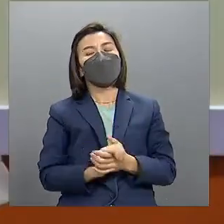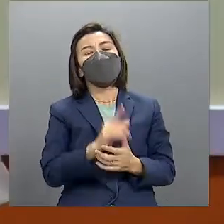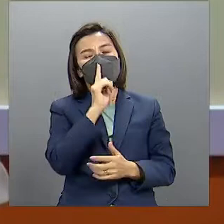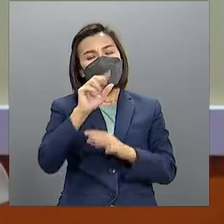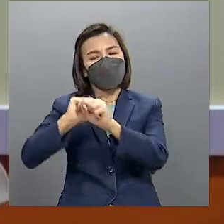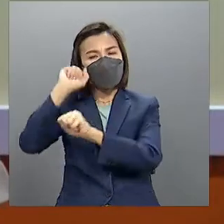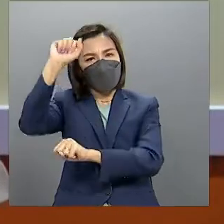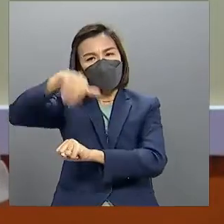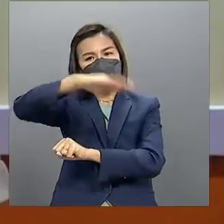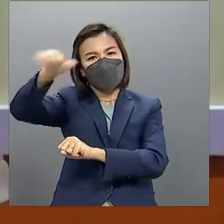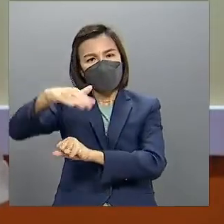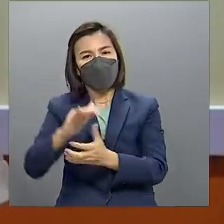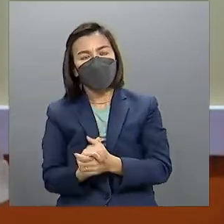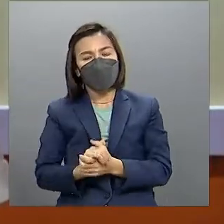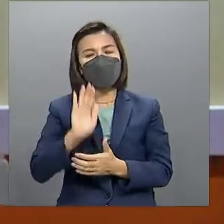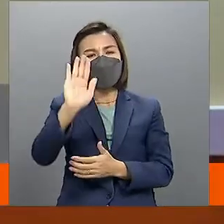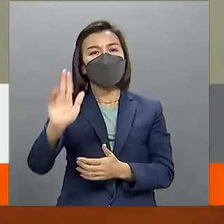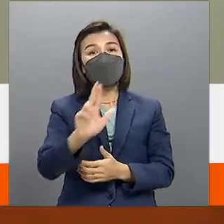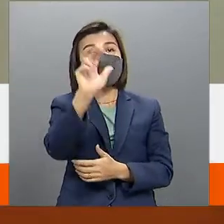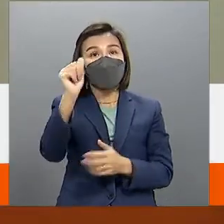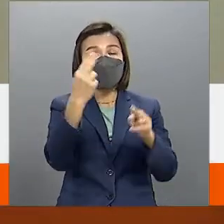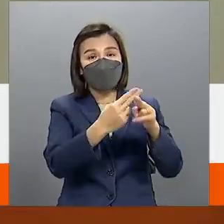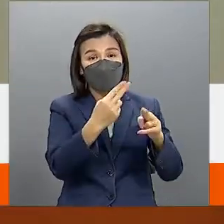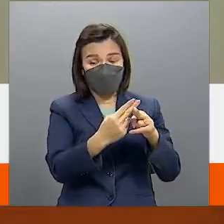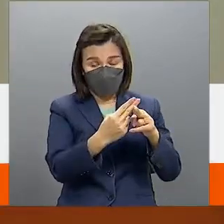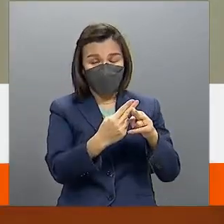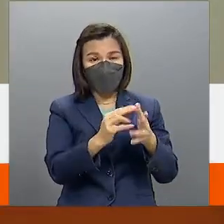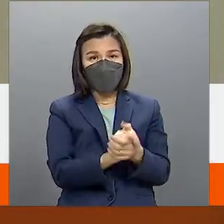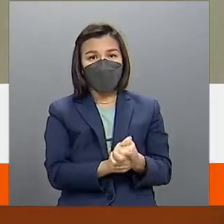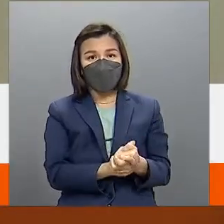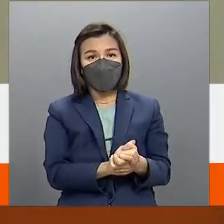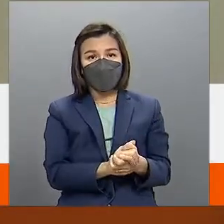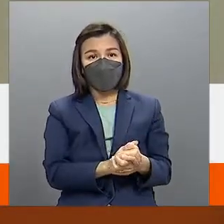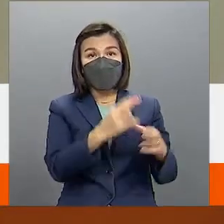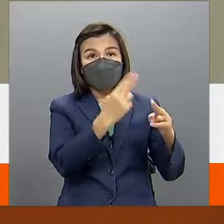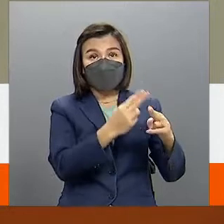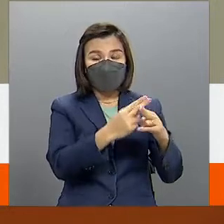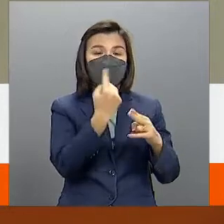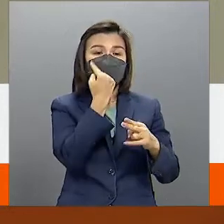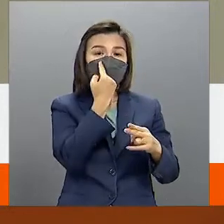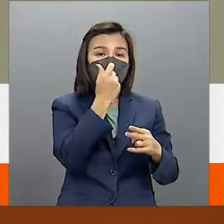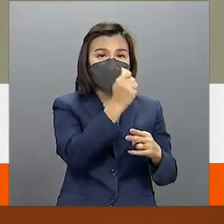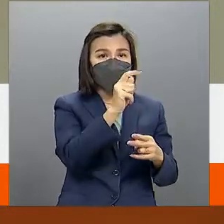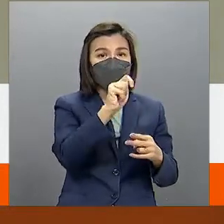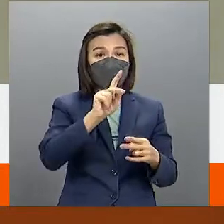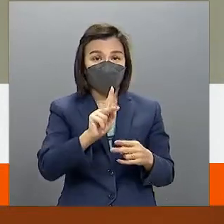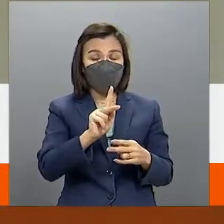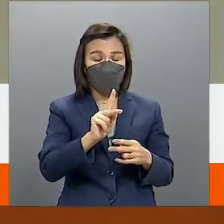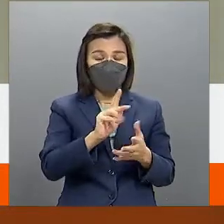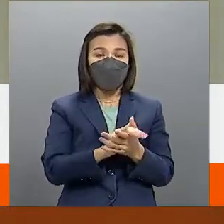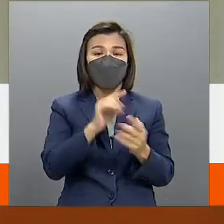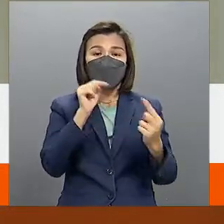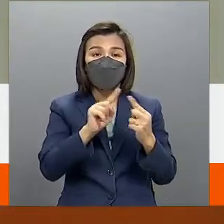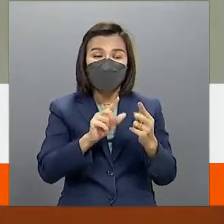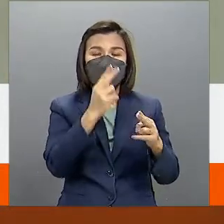ตอนนี้ได้สั่งห้ามนะครับของทุกโรงพยาบาลในเขตจังหวัดนครศรีธรรมราชเพราะว่